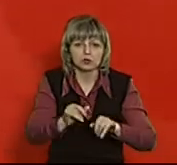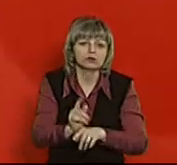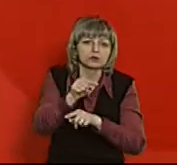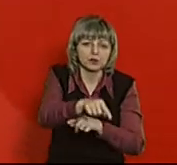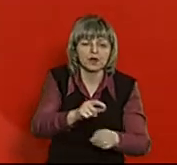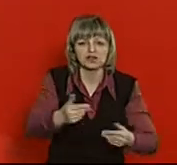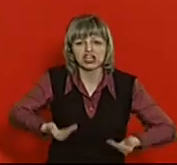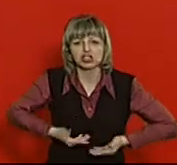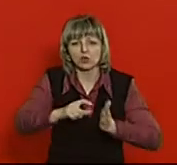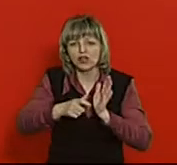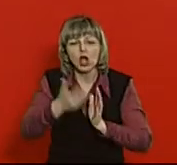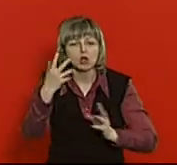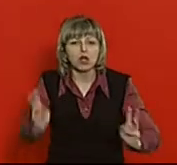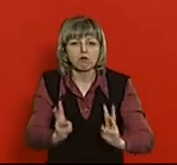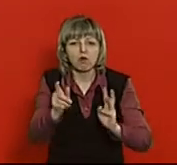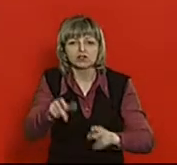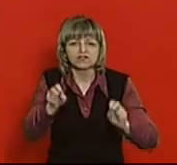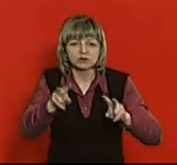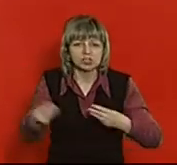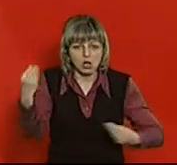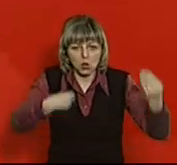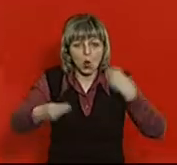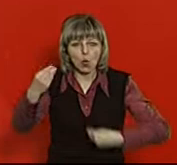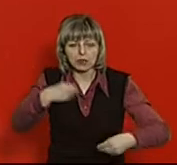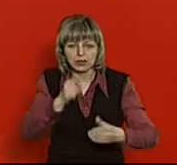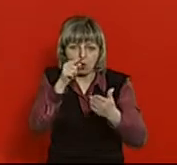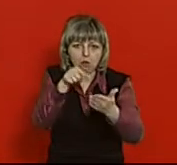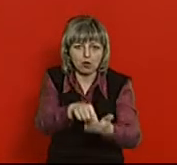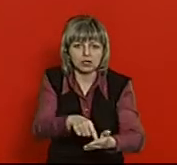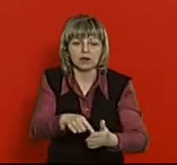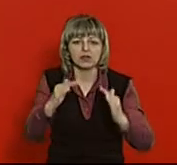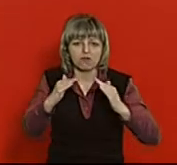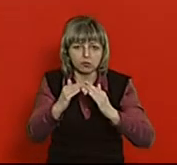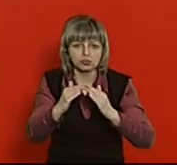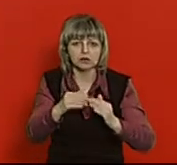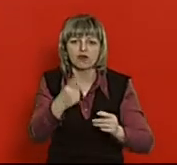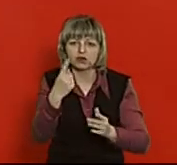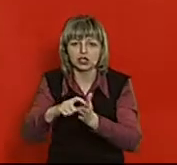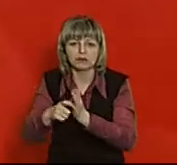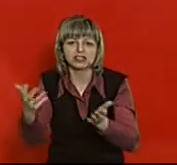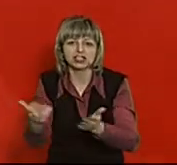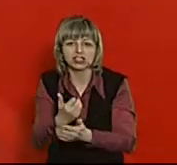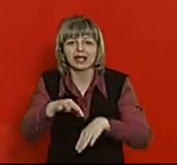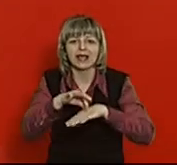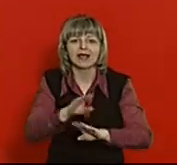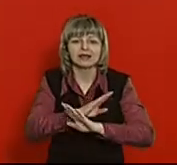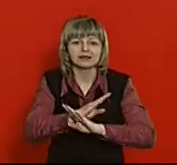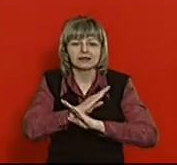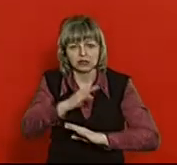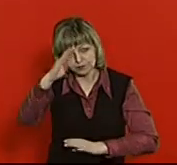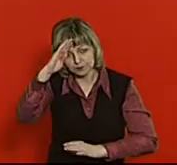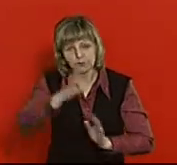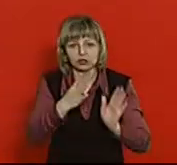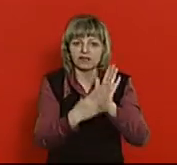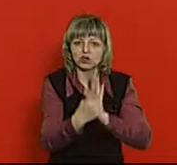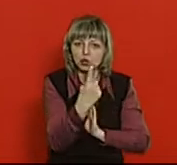житлові кімнати. Коли пожежники у спеціальному обладнанні потрапили до будівлі, то в одній з кімнат знайшли тіла чоловіка, якому було